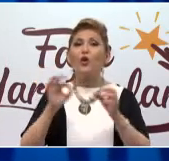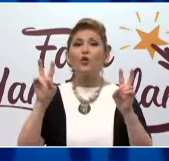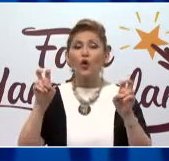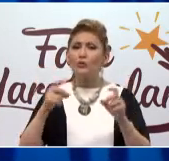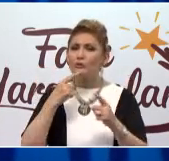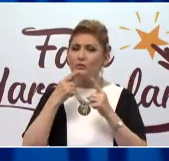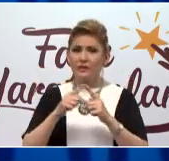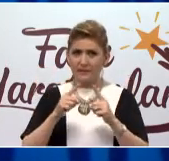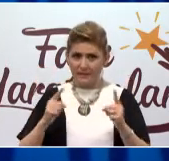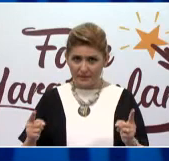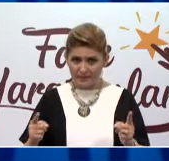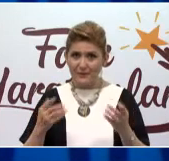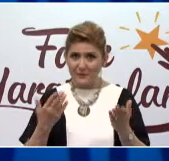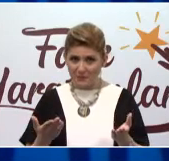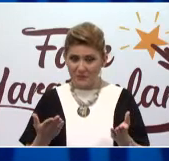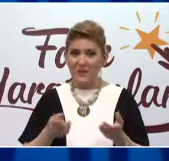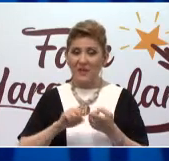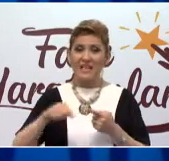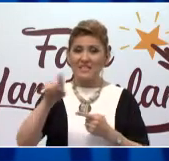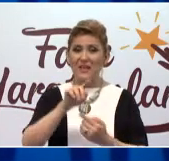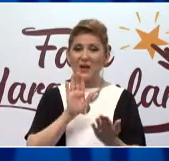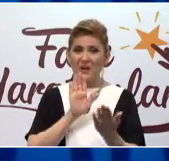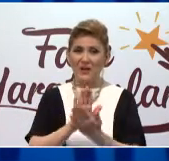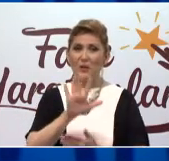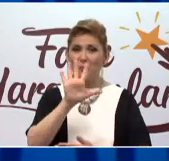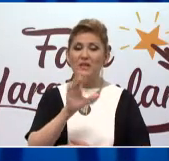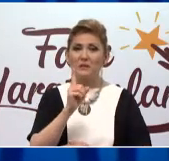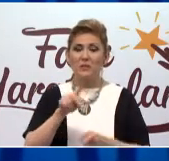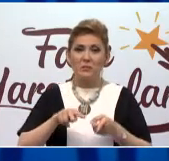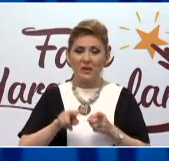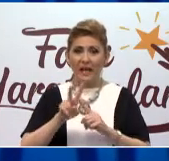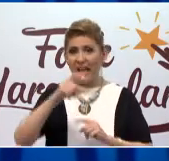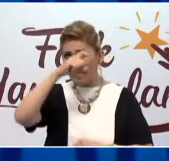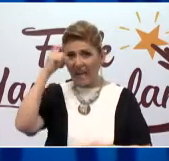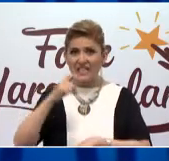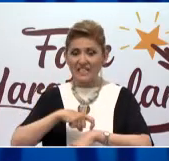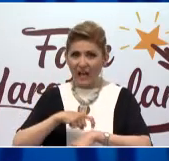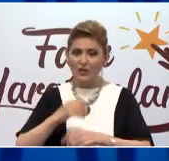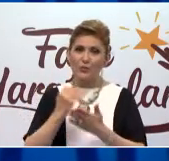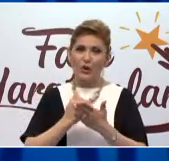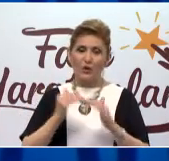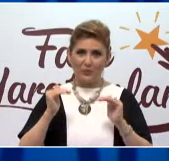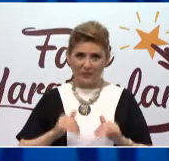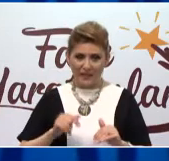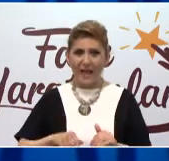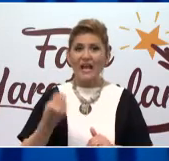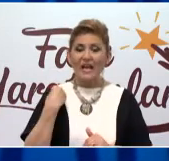derinlemesine konuşacağız. Ve sizlerin karşısına 5'ine 1K yaz saati formatıyla